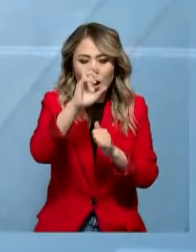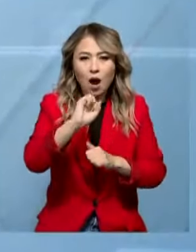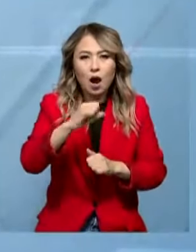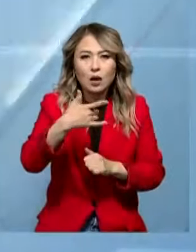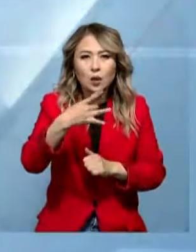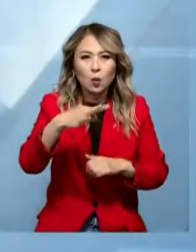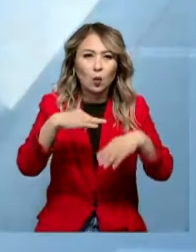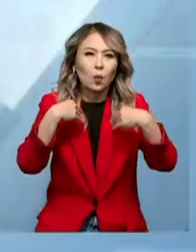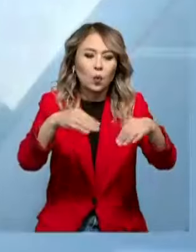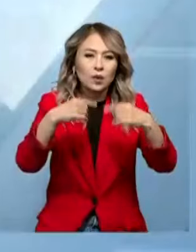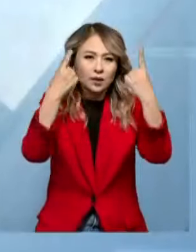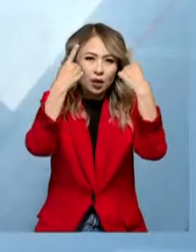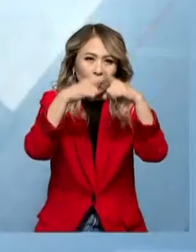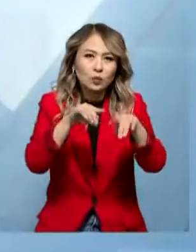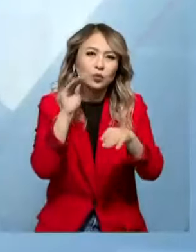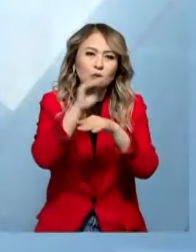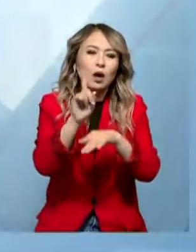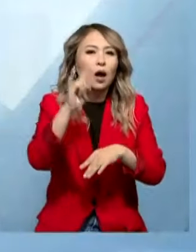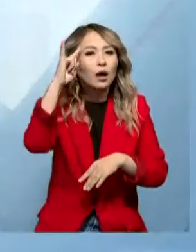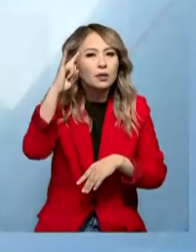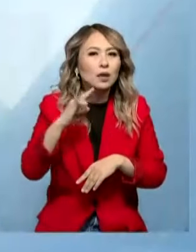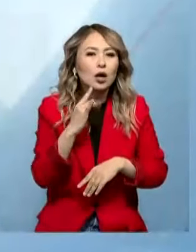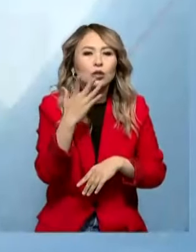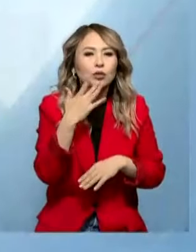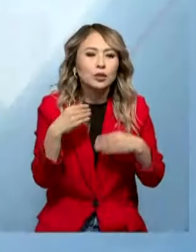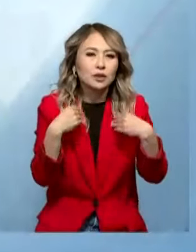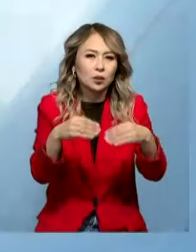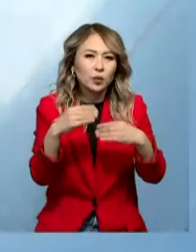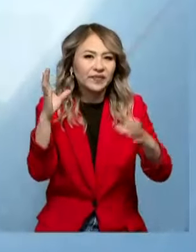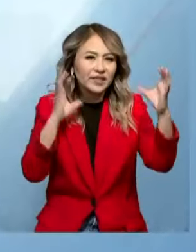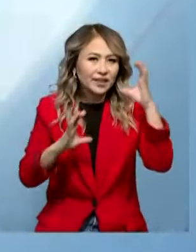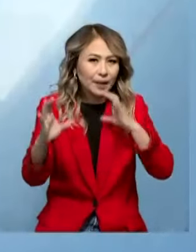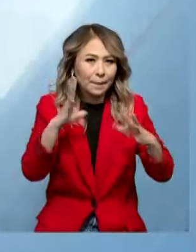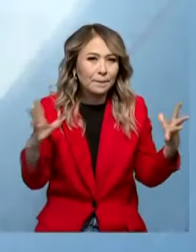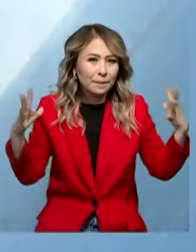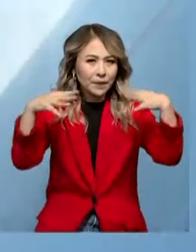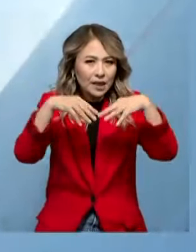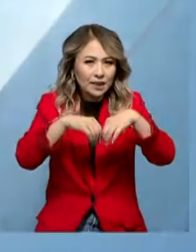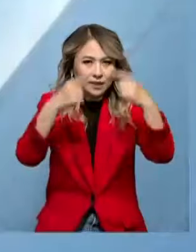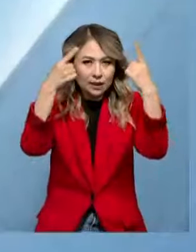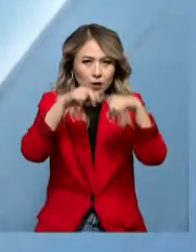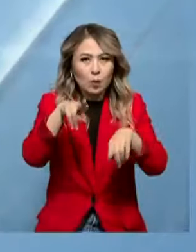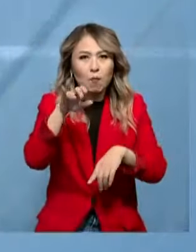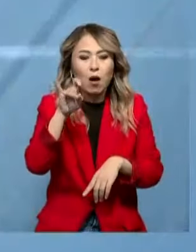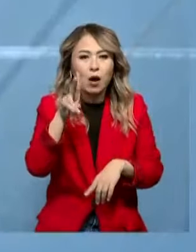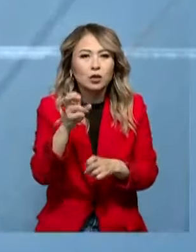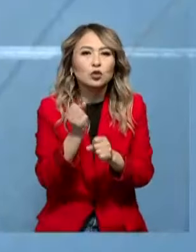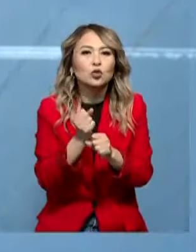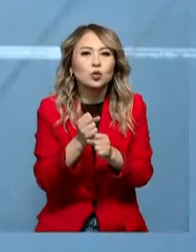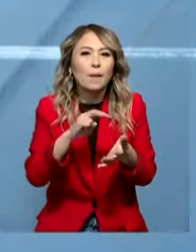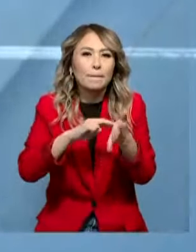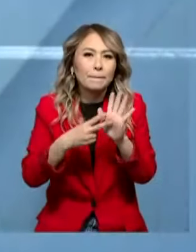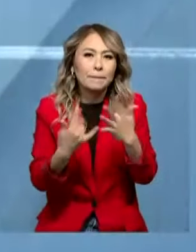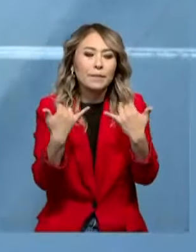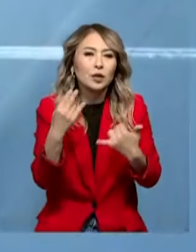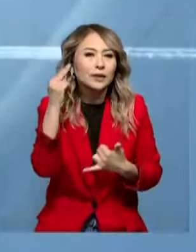мемлекеттің агросектордағы озық технологиясын енгізу үшін Қазақ ұлттық аграрлық зерттеу университетінде бірлескен технопарк құру жоспарлануда.